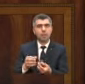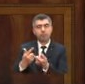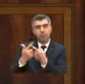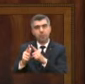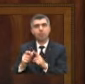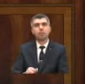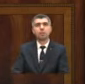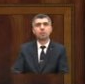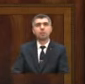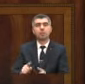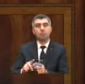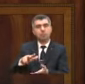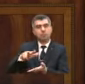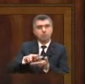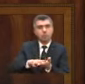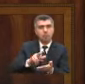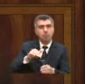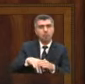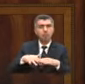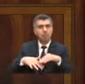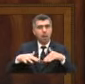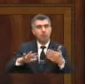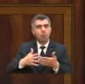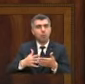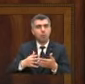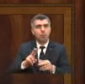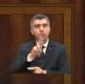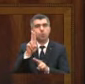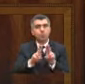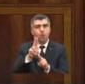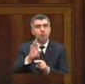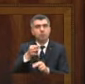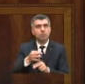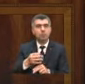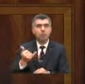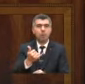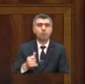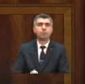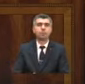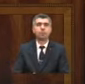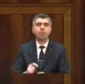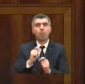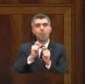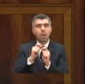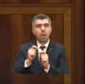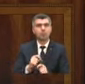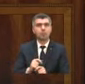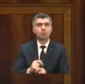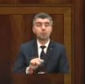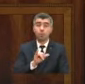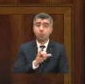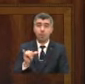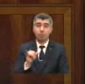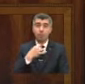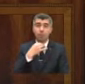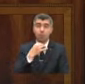من خلال المصادقة على مشاريع قوانين ومن خلال الأسئلة راه حتى هي كتعاون والنقاش حتى هو كيعاون. لا يمكن أن نقول